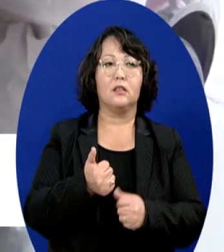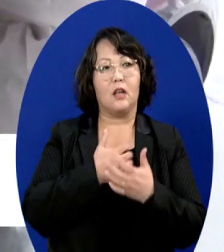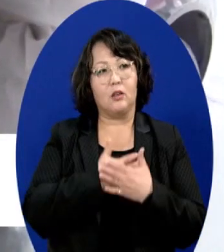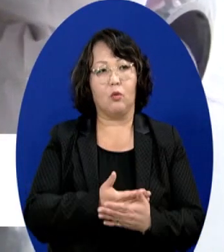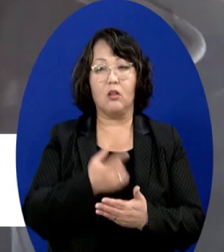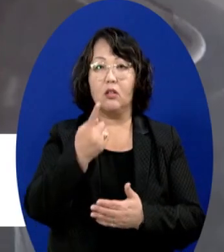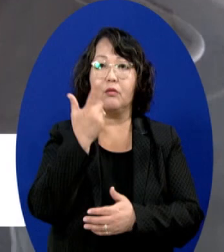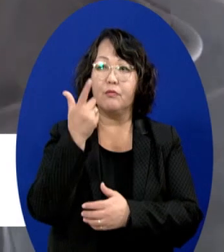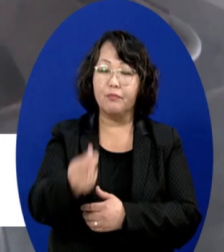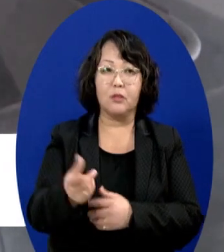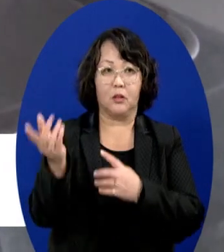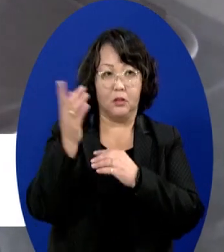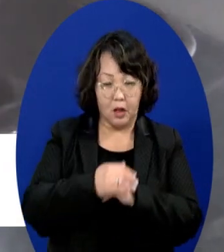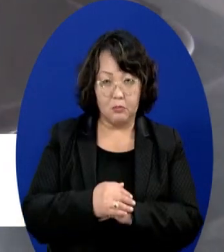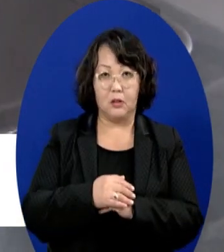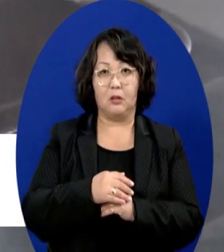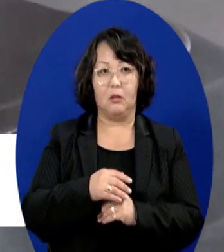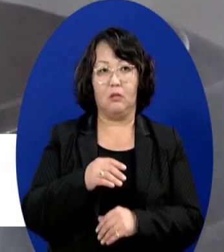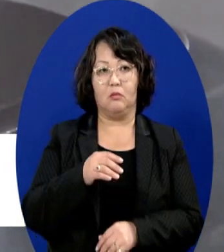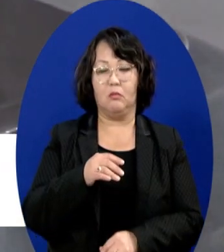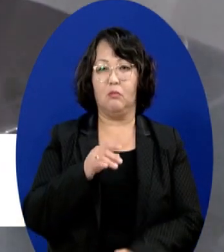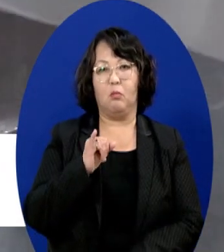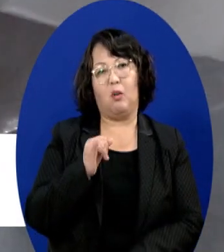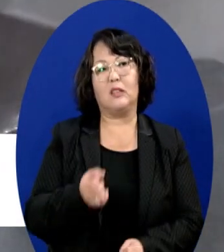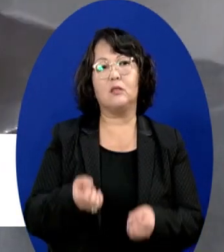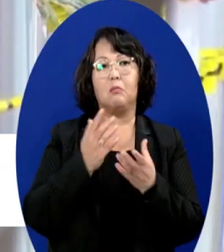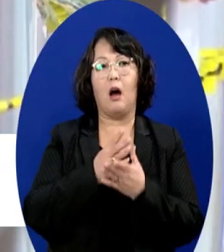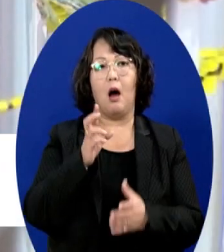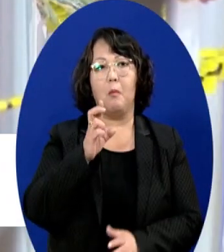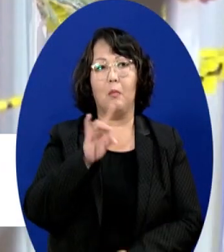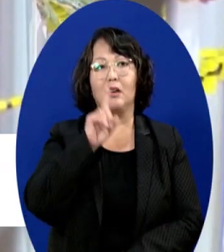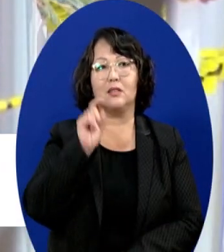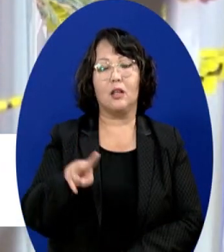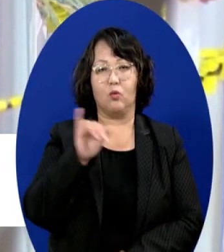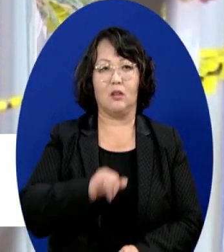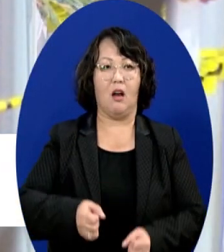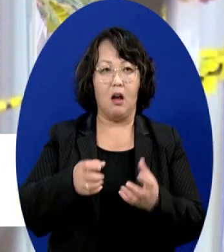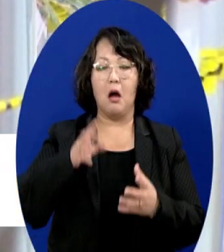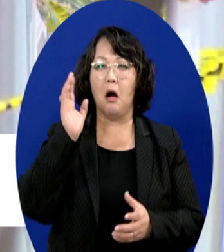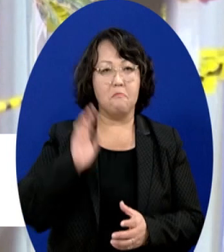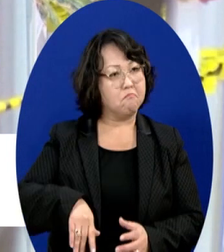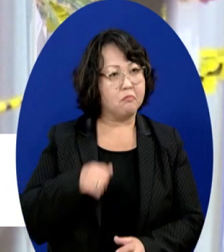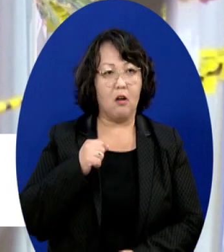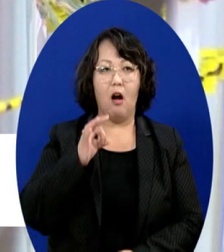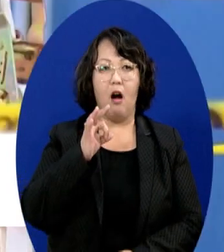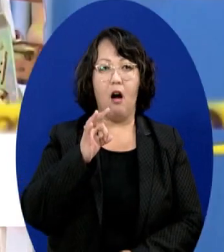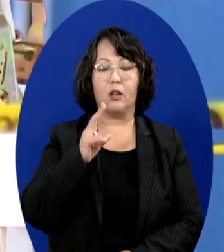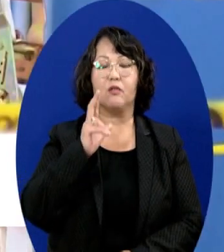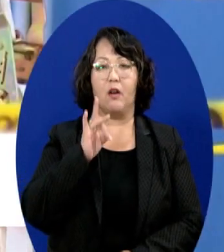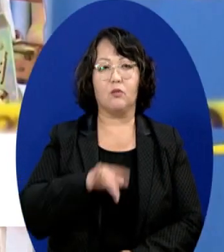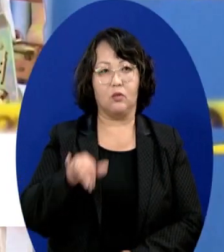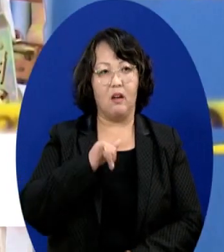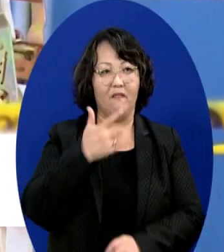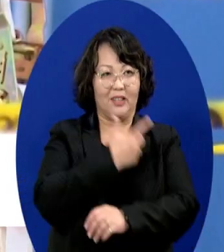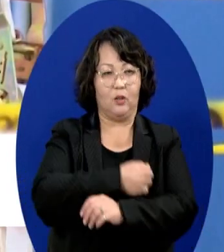хүн нас барсан таагүй үйл явдал Бразил улсад болсон байна. Энэ эндэгдлийг үл харгалзан Оксфордын их сургууль вакциныхаа